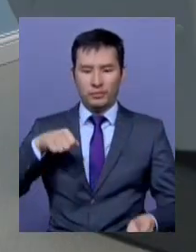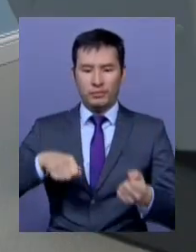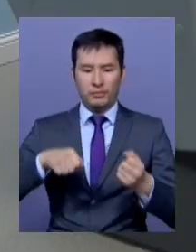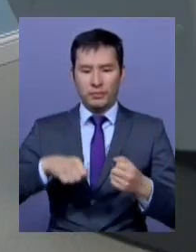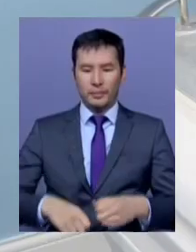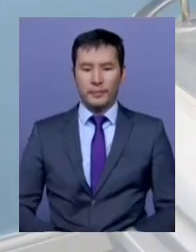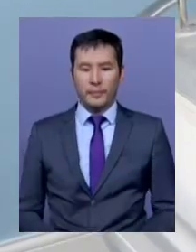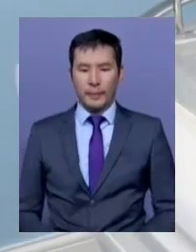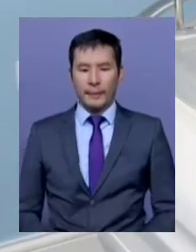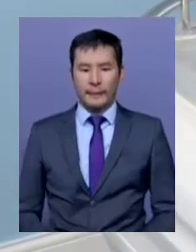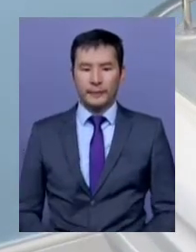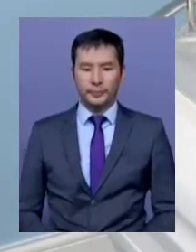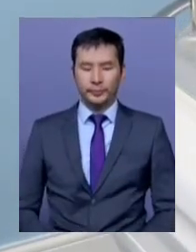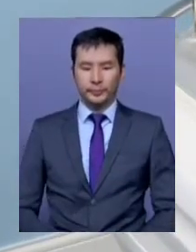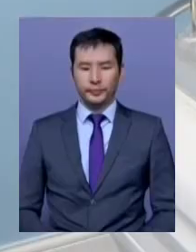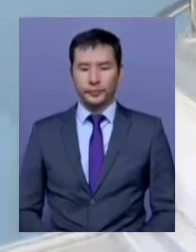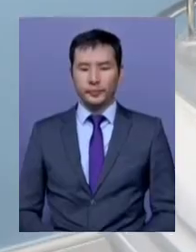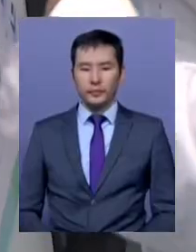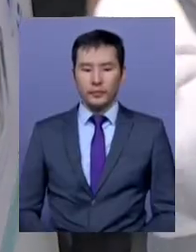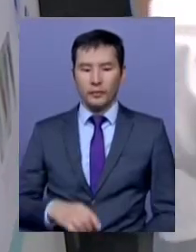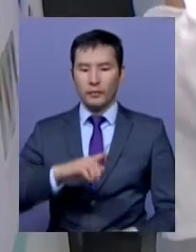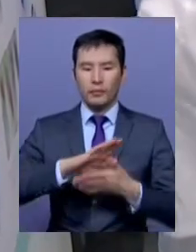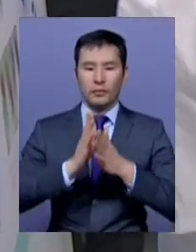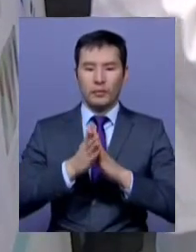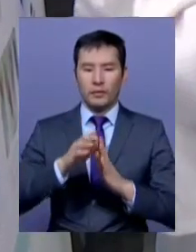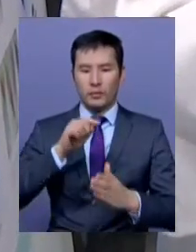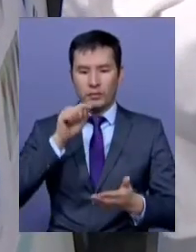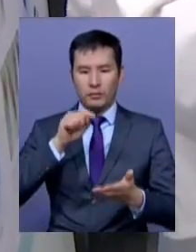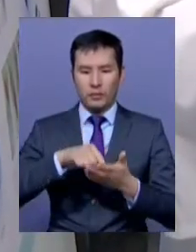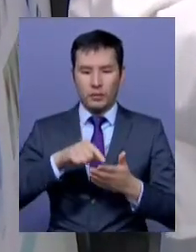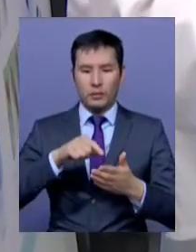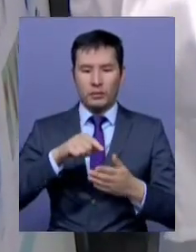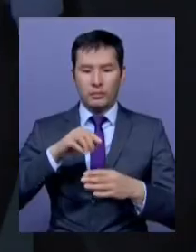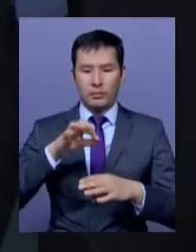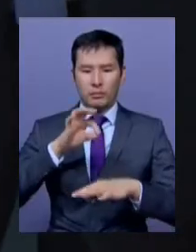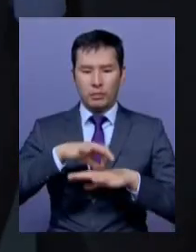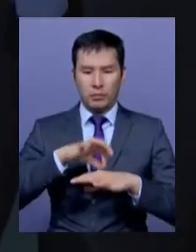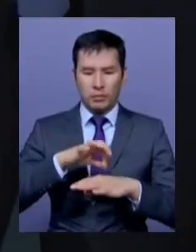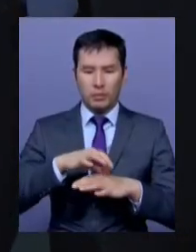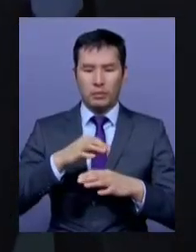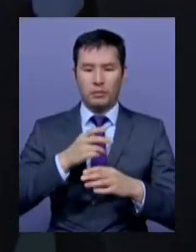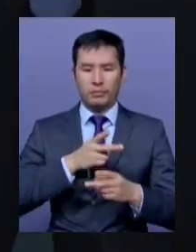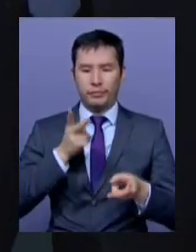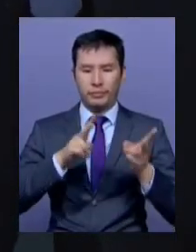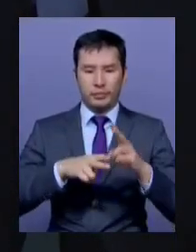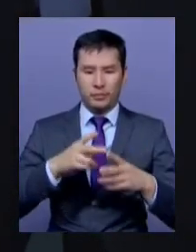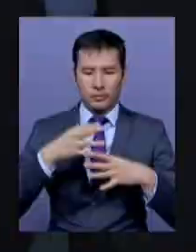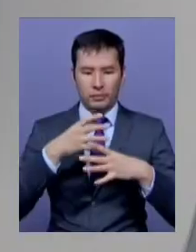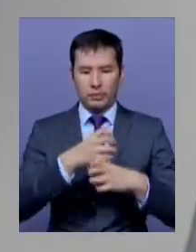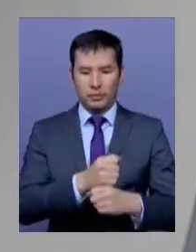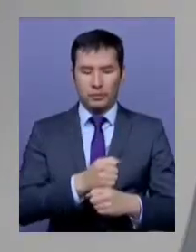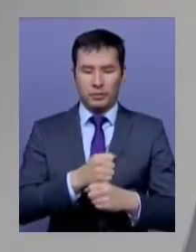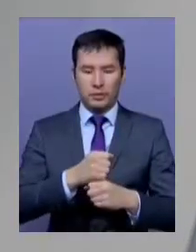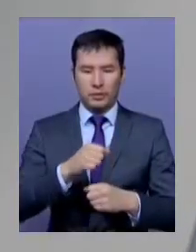ауруханасының жаңа филиалымен танысты. 500 адамға арналған аурухана заманауи медициналық құрылғылармен қамтамасыз етілген. Дәрігерлер